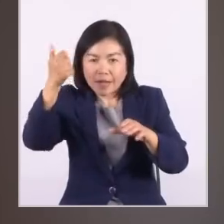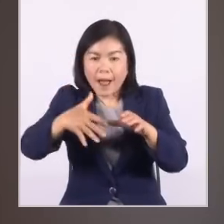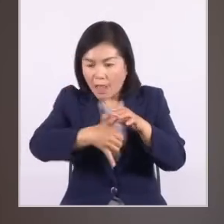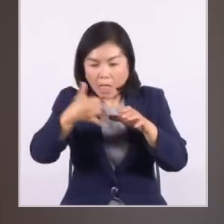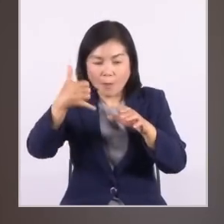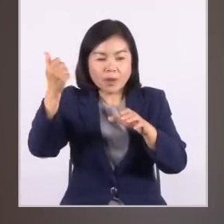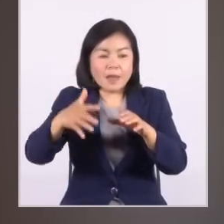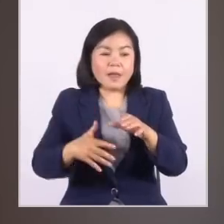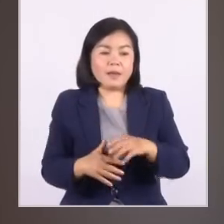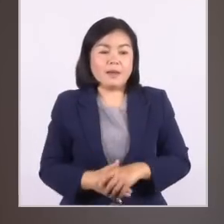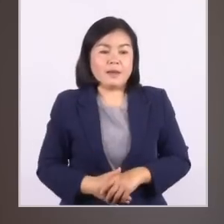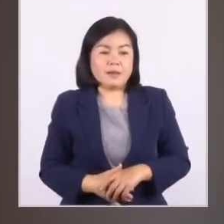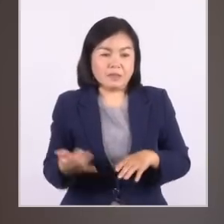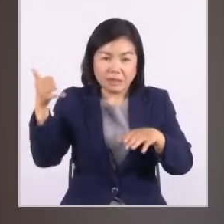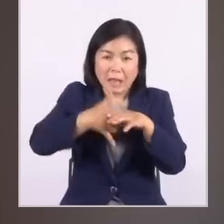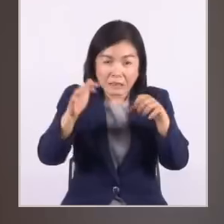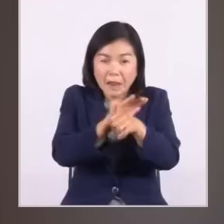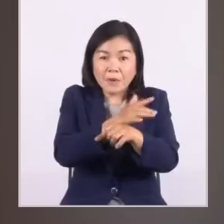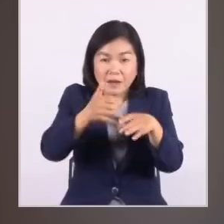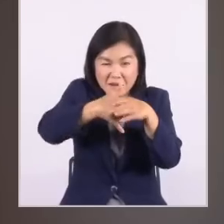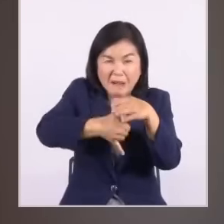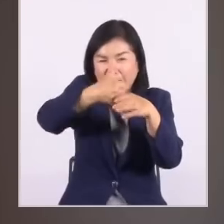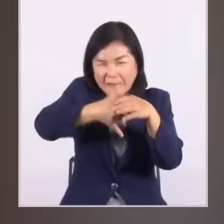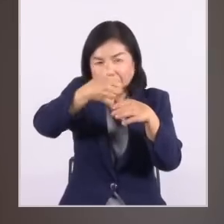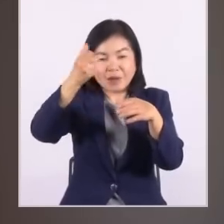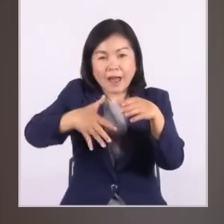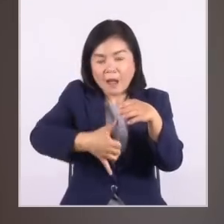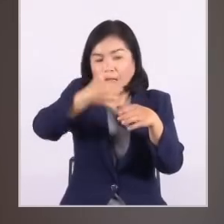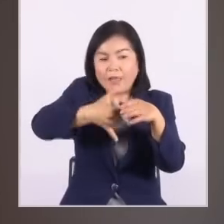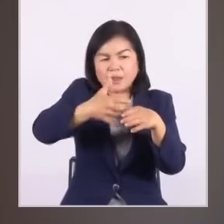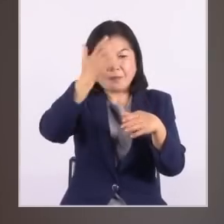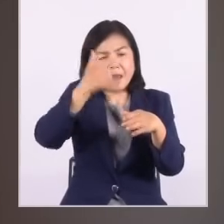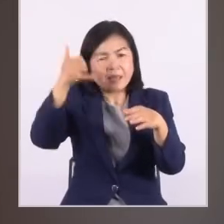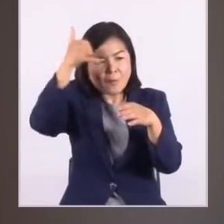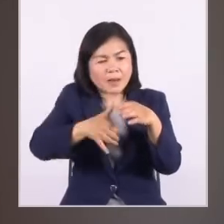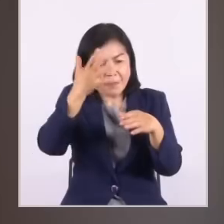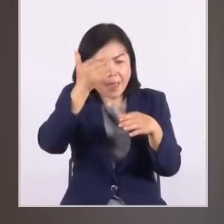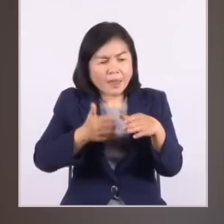เต็มคาราเบลเลย คิดได้ไงมึงเข้าไปในนัด